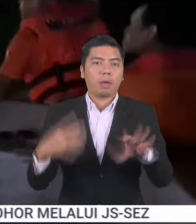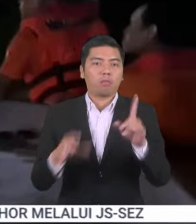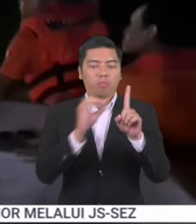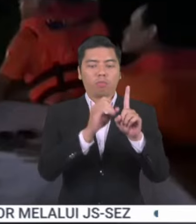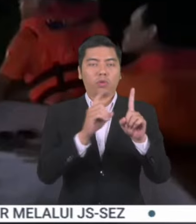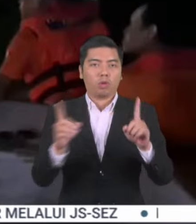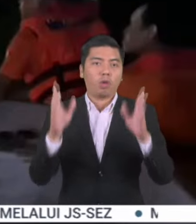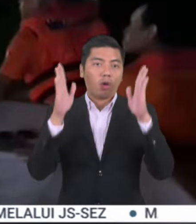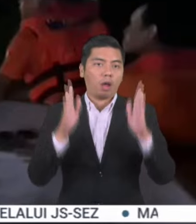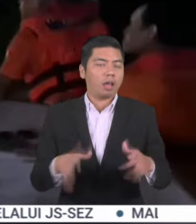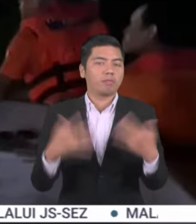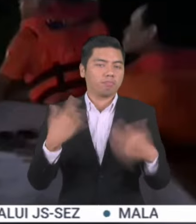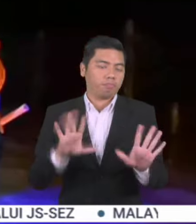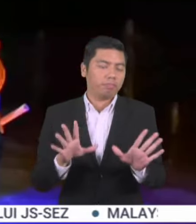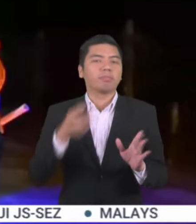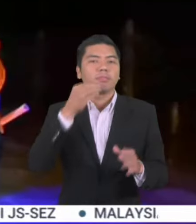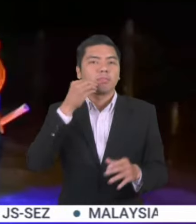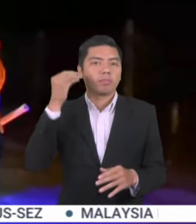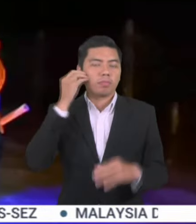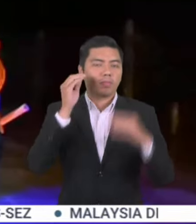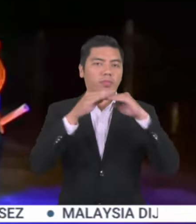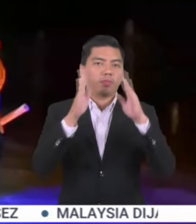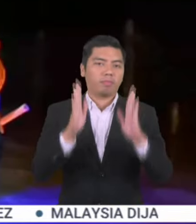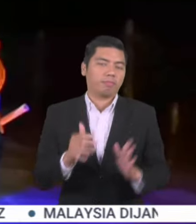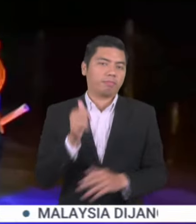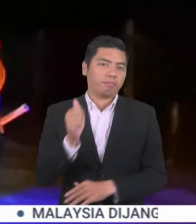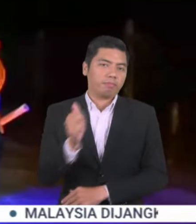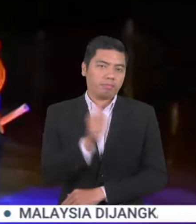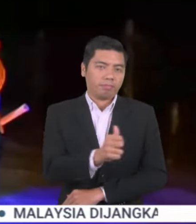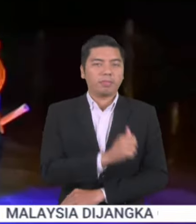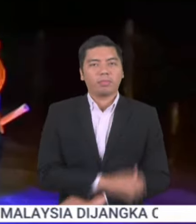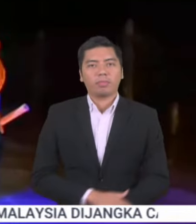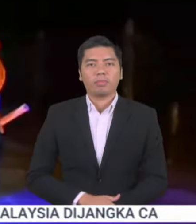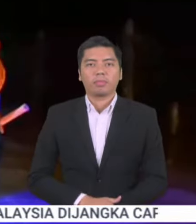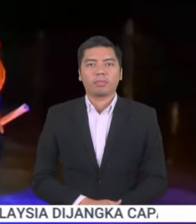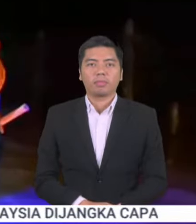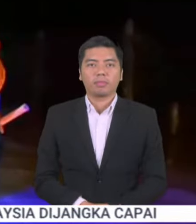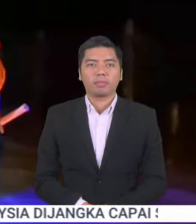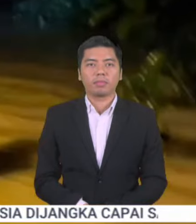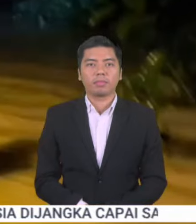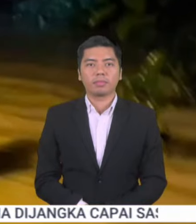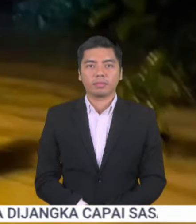selepas kesemua 101 penduduk terjejas dibenarkan pulang ke rumah masing-masing